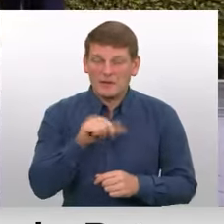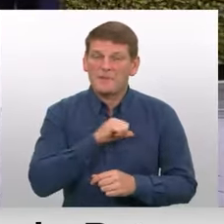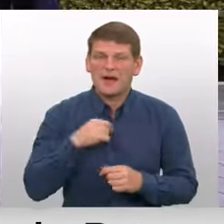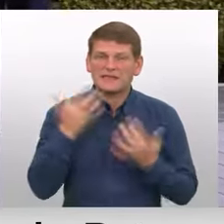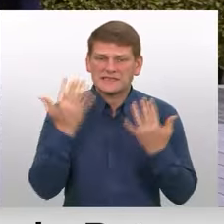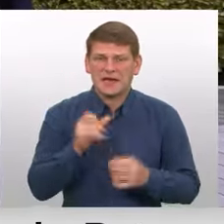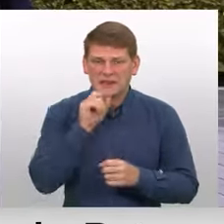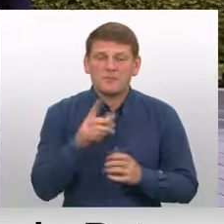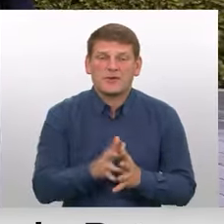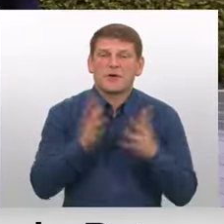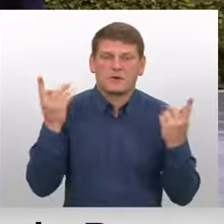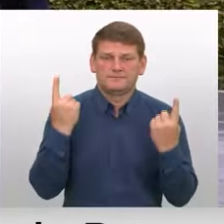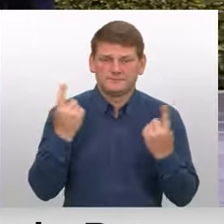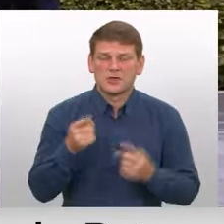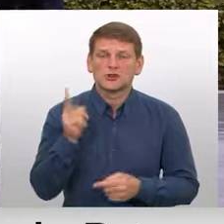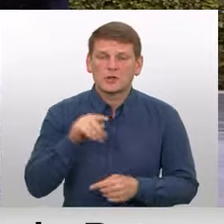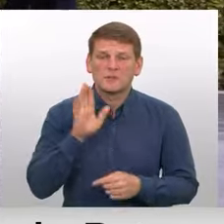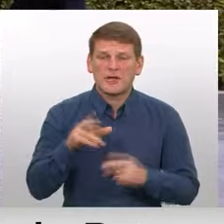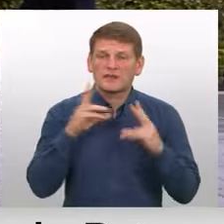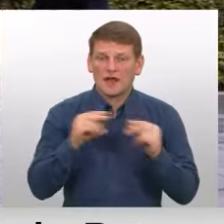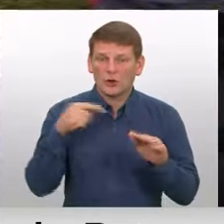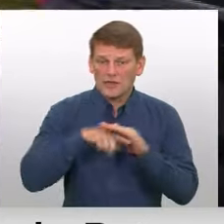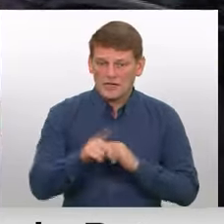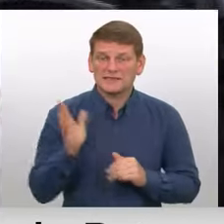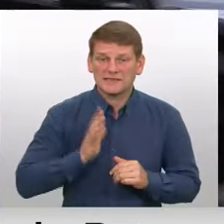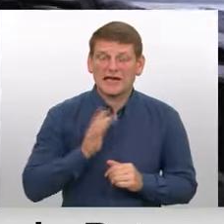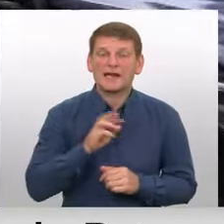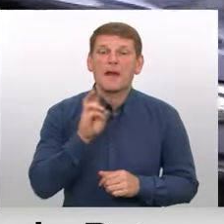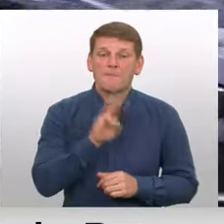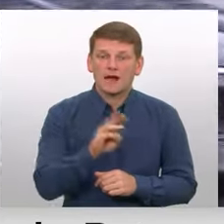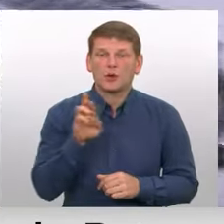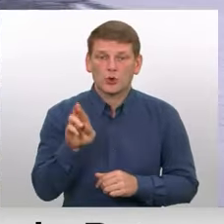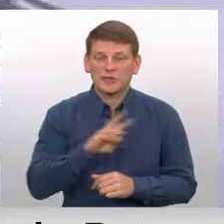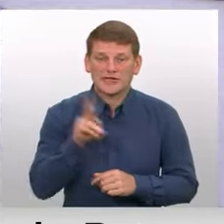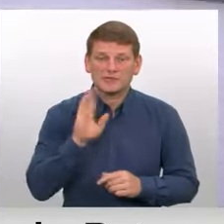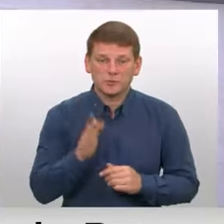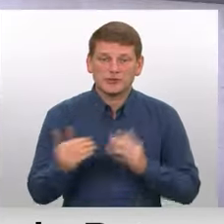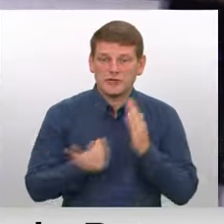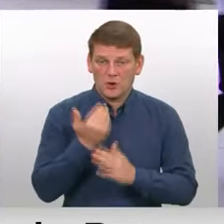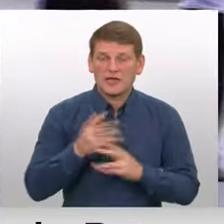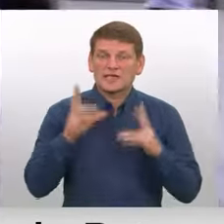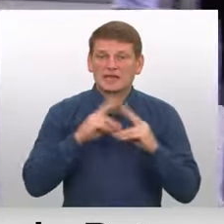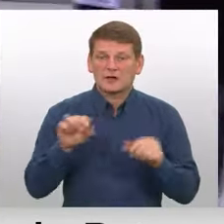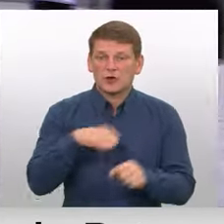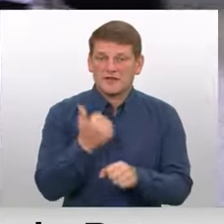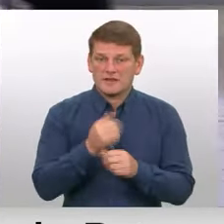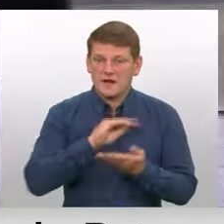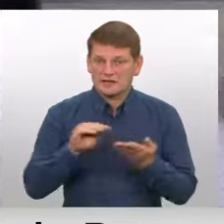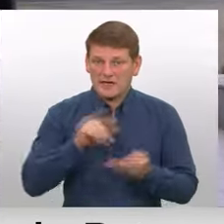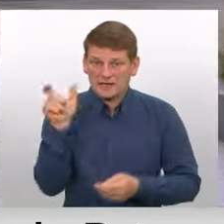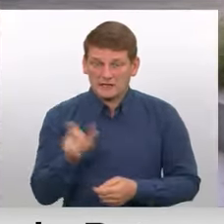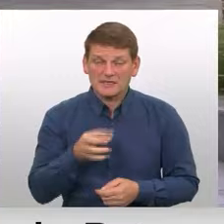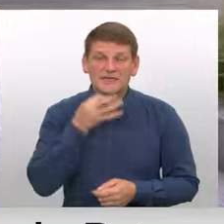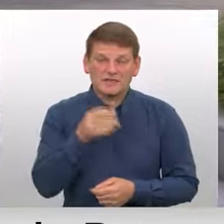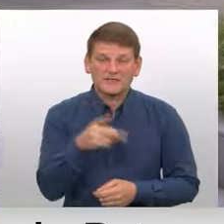nebija pompoza. Stoltenbergs pie NATO ieejas sagaidīja Marku Ruti, kurš tagad būs jaunais NATO ģenerālsekretārs. Un jāteic, ka